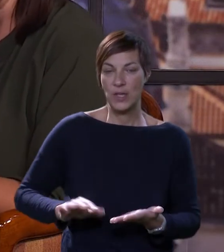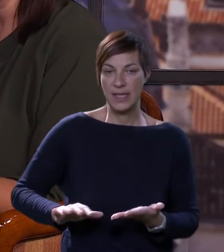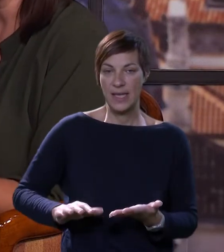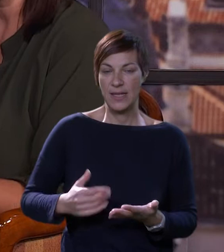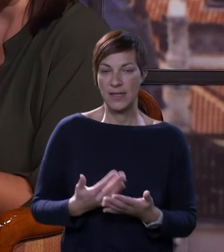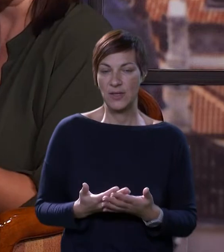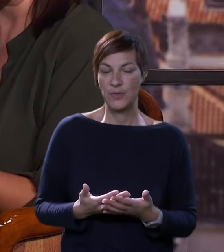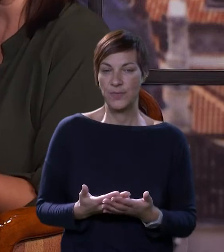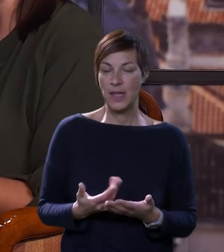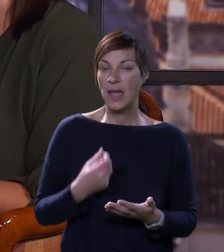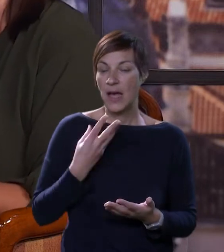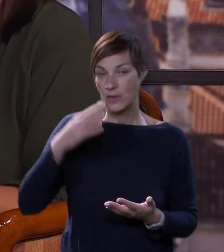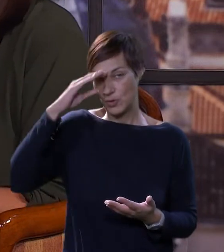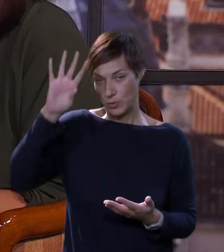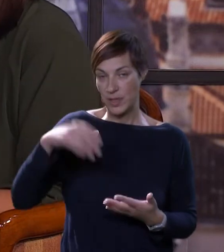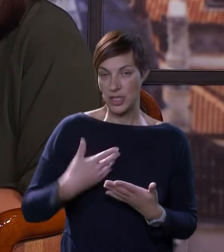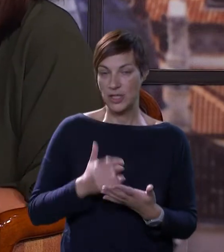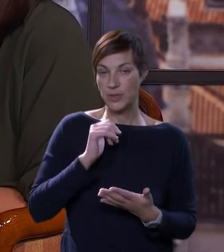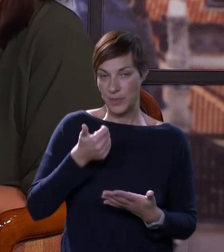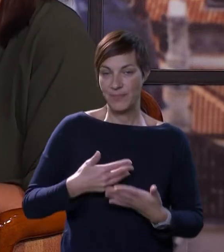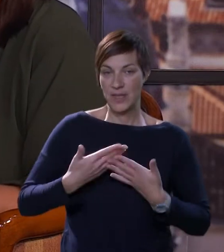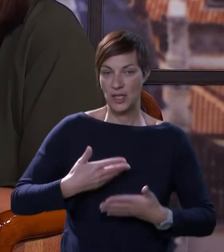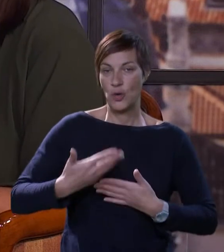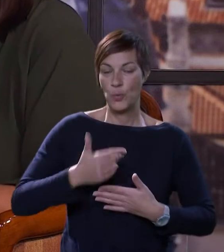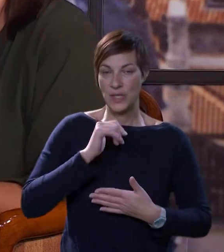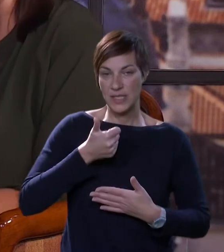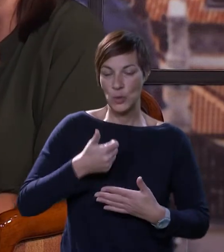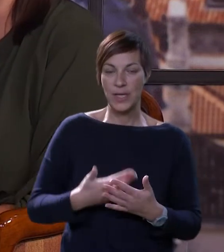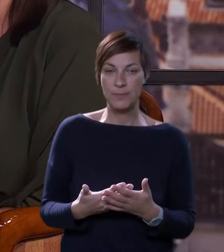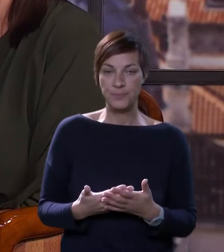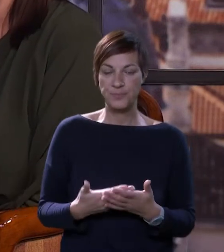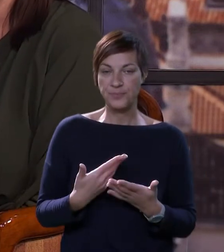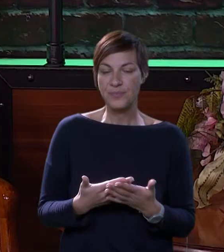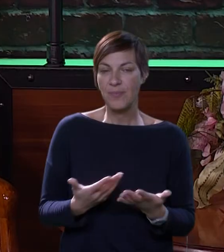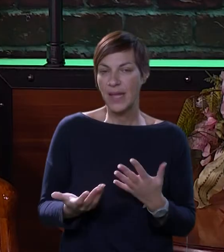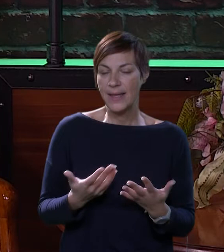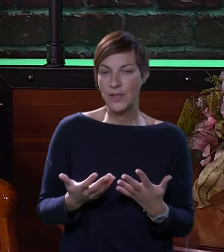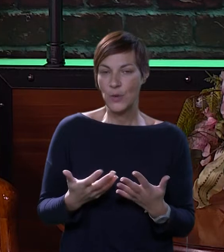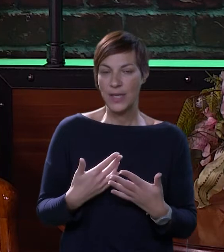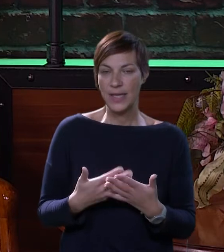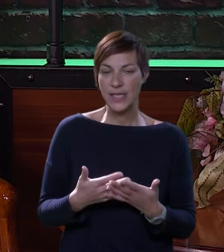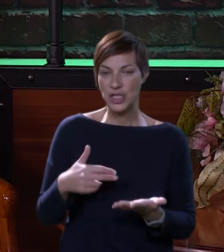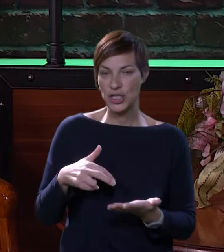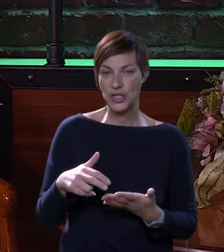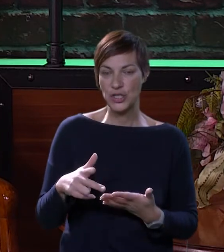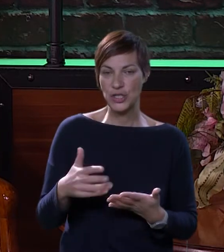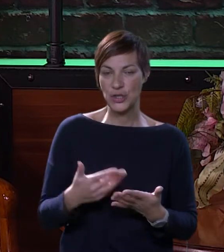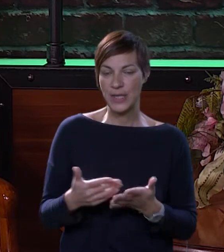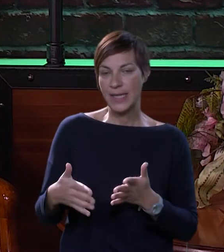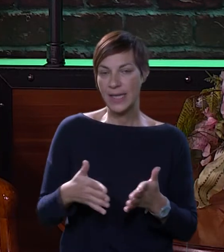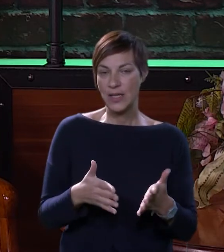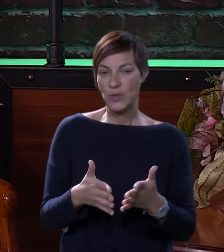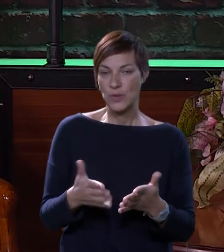svome djetetu. Znači, ako su obećali da će to biti sutra, da to stvarno bude sutra. Da, to je nešto što je ide